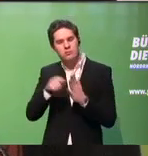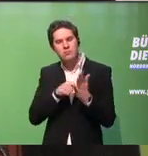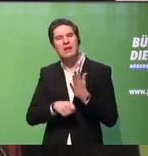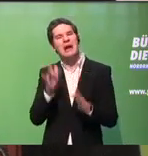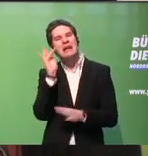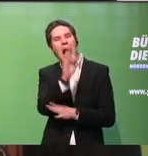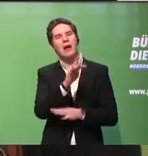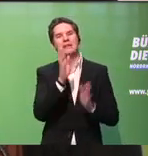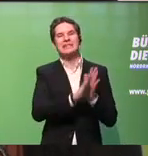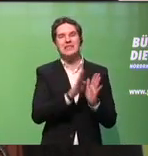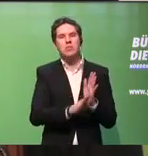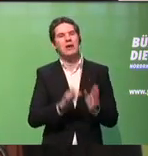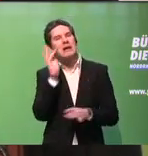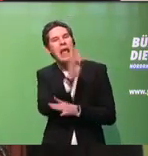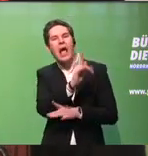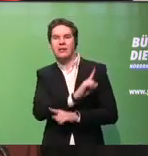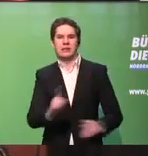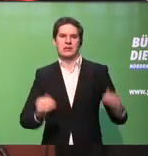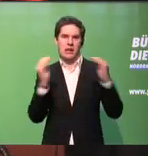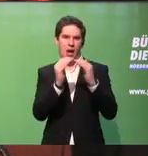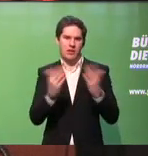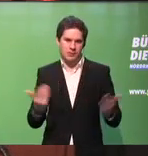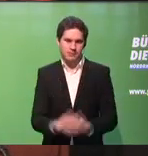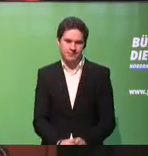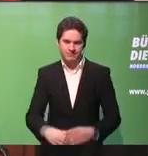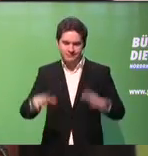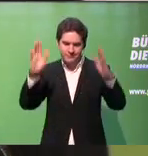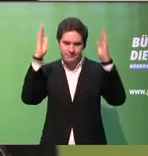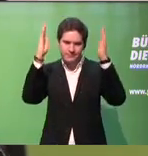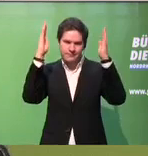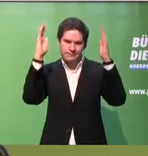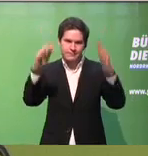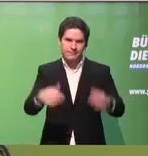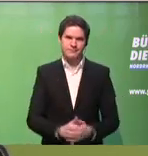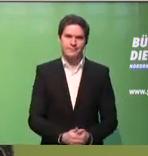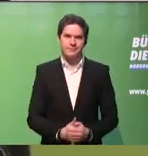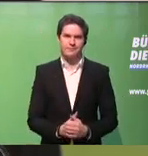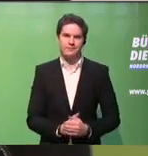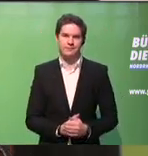gegen Ungerechtigkeit, liebe Kroatinnen und Kroaten.